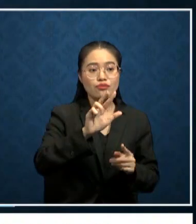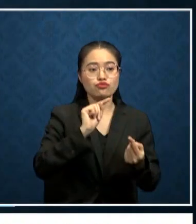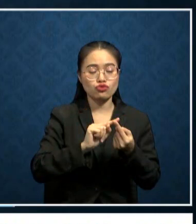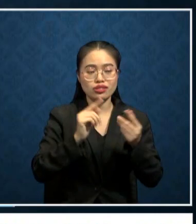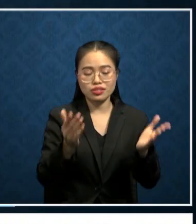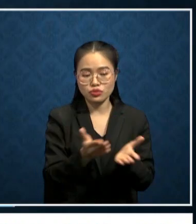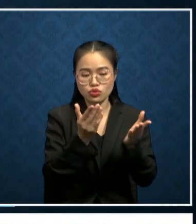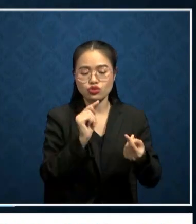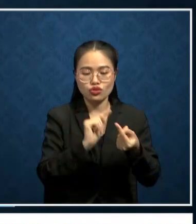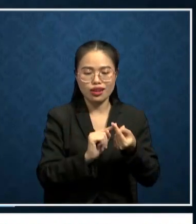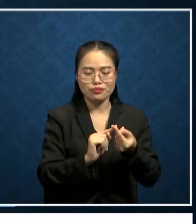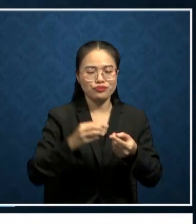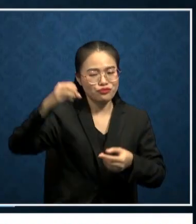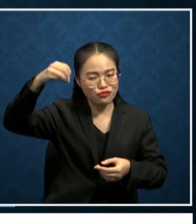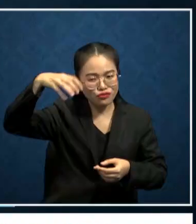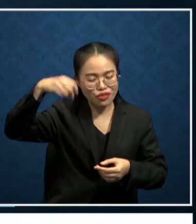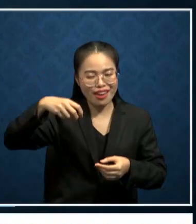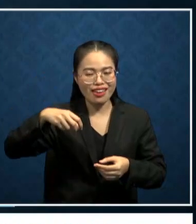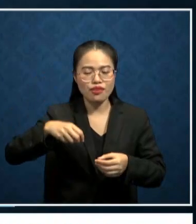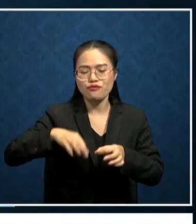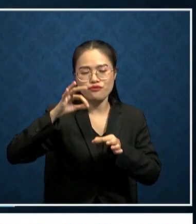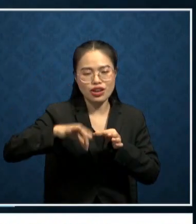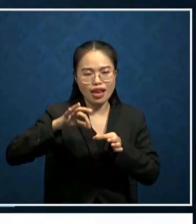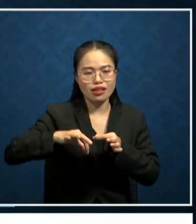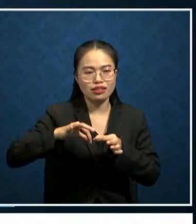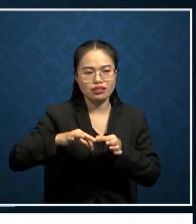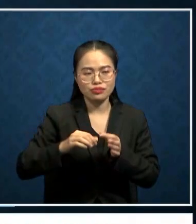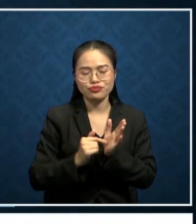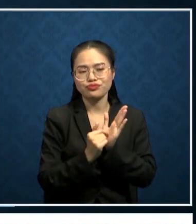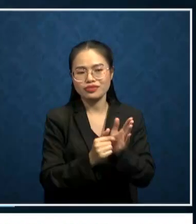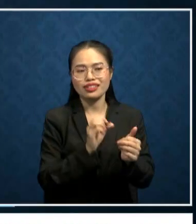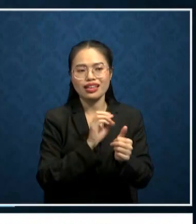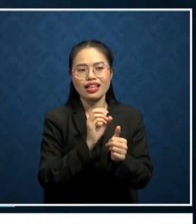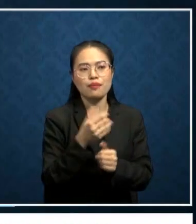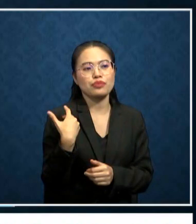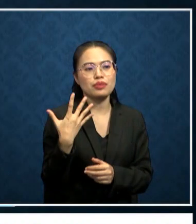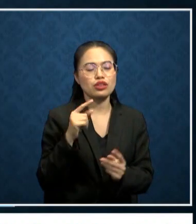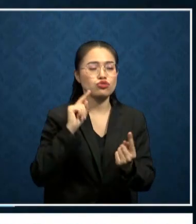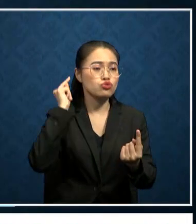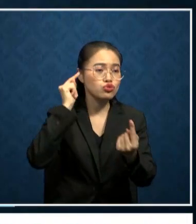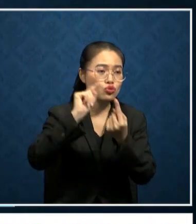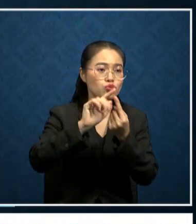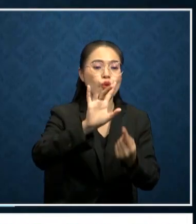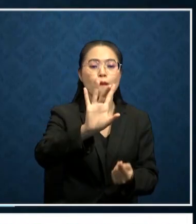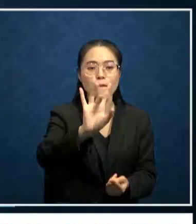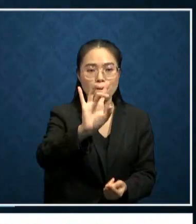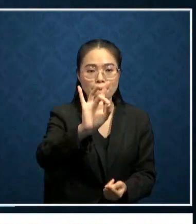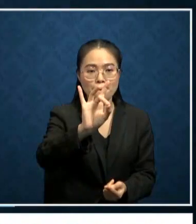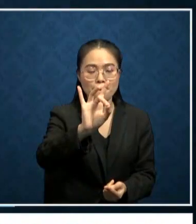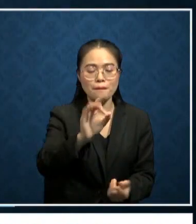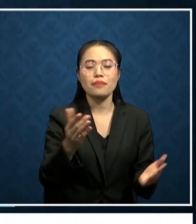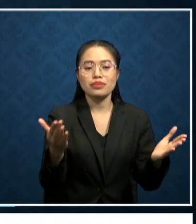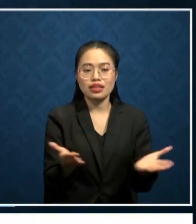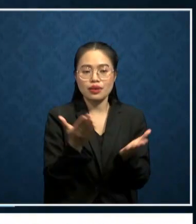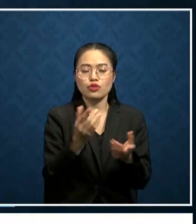เสริมการใช้พลังงานอย่างประหยัดไม่มีข้อสังเกตแลและข้อเสนอแนะวัตถุประสงค์ที่ 8ส่งเสริมการใช้พลังงาน